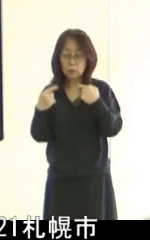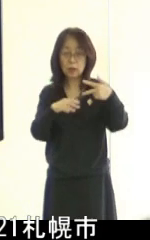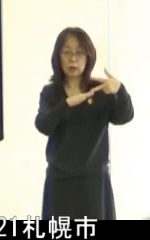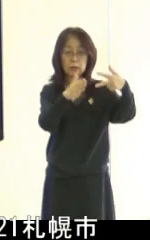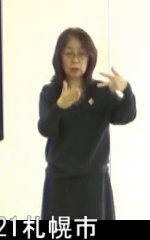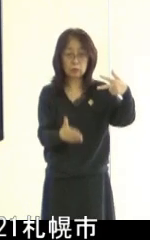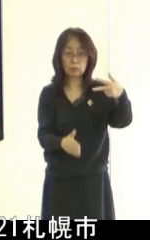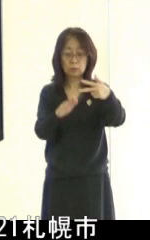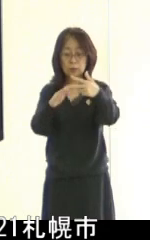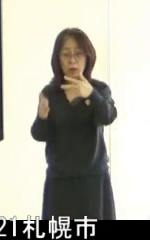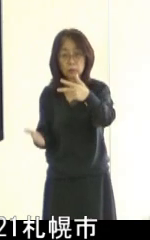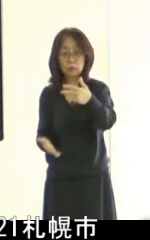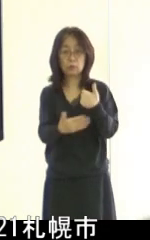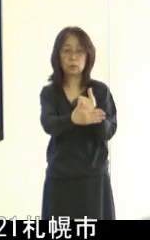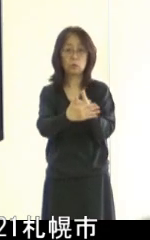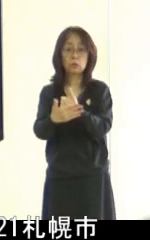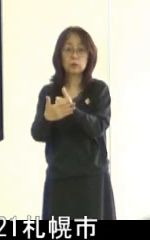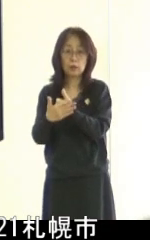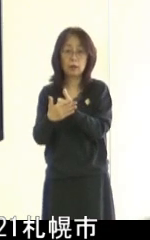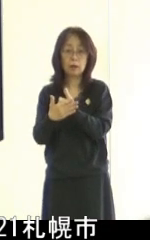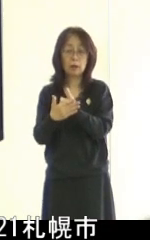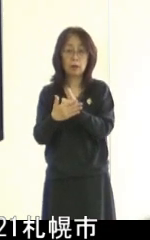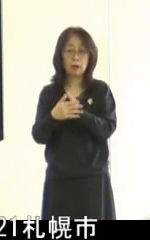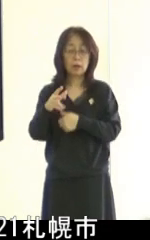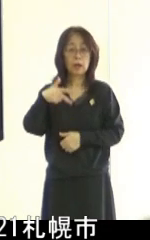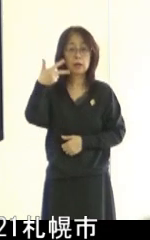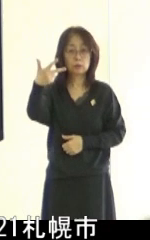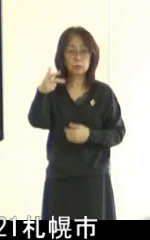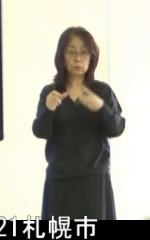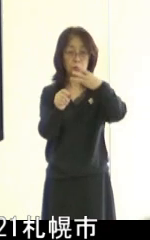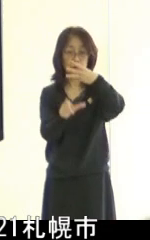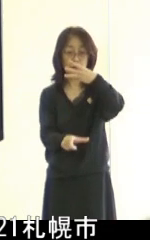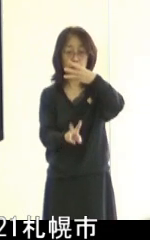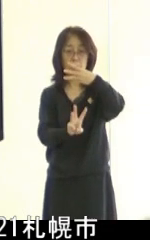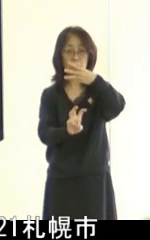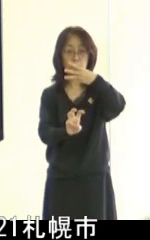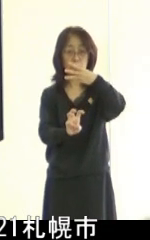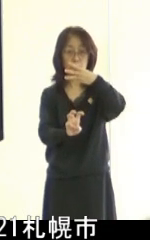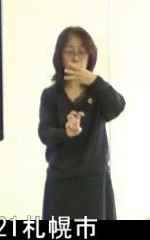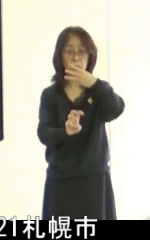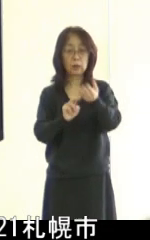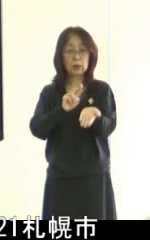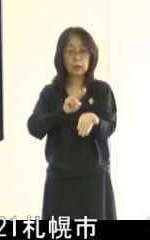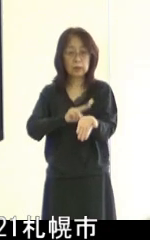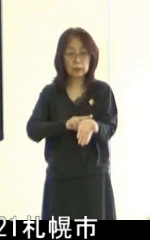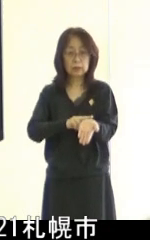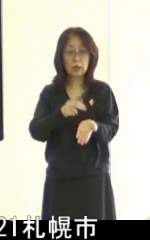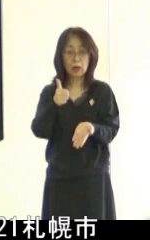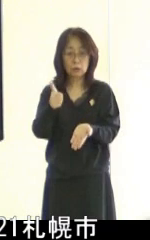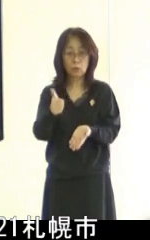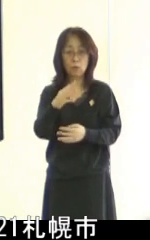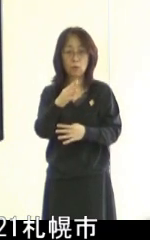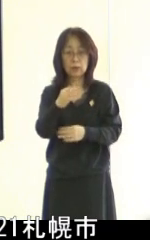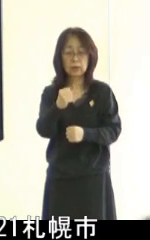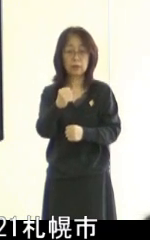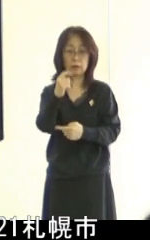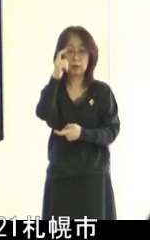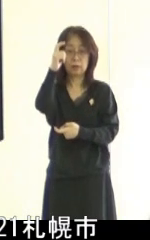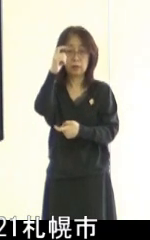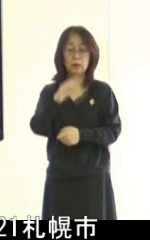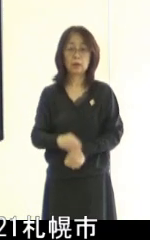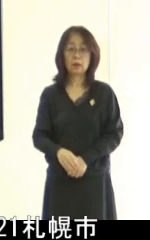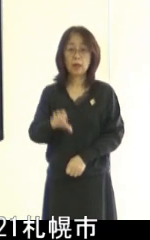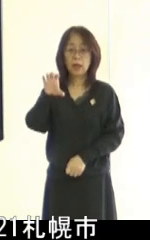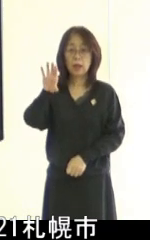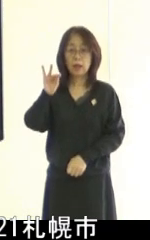て来週30日のまあこの日は一社の式ということでございますのでエッセンシャル